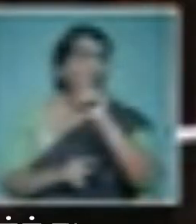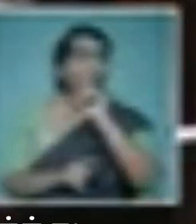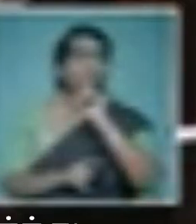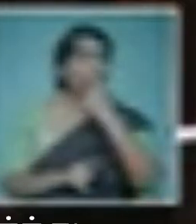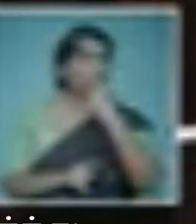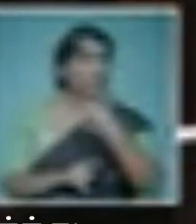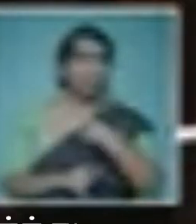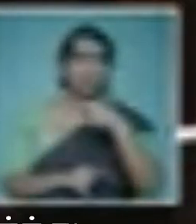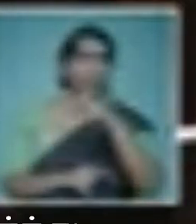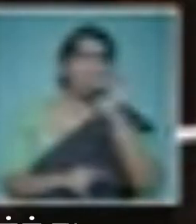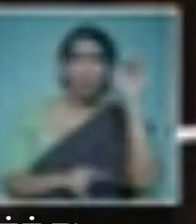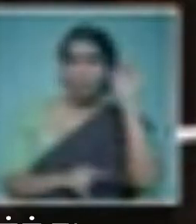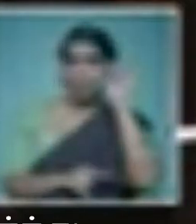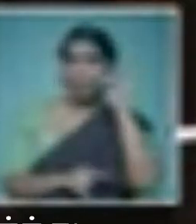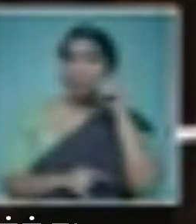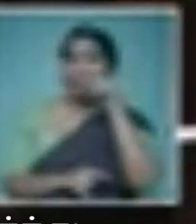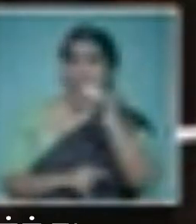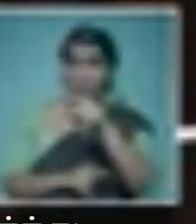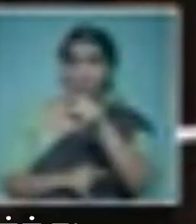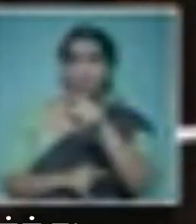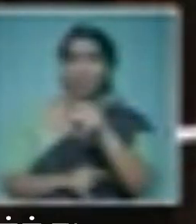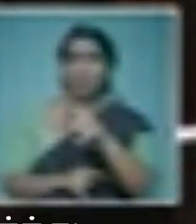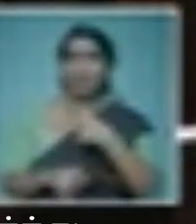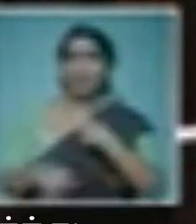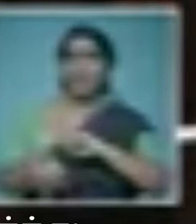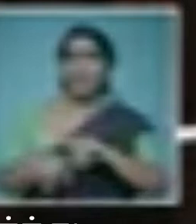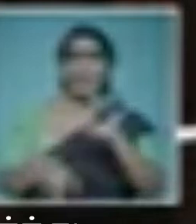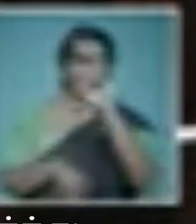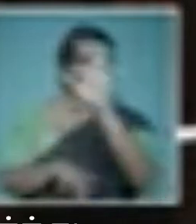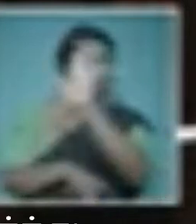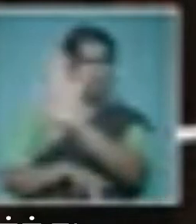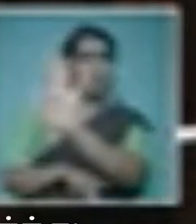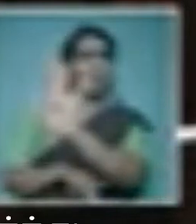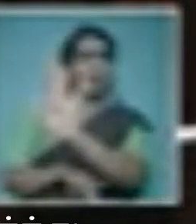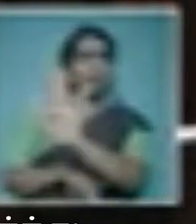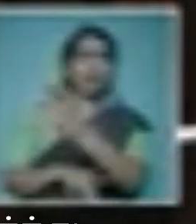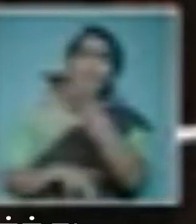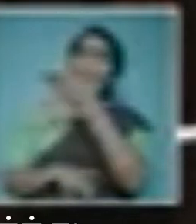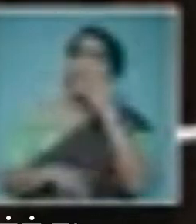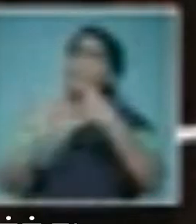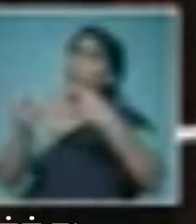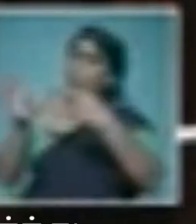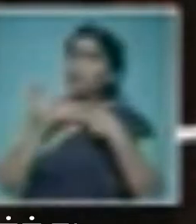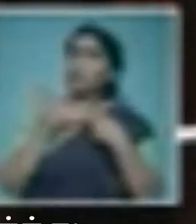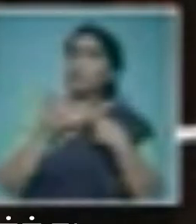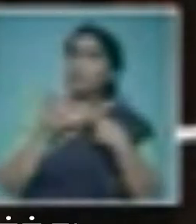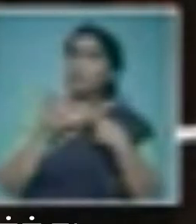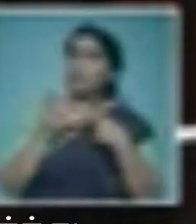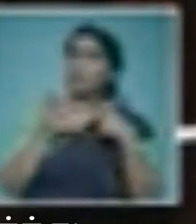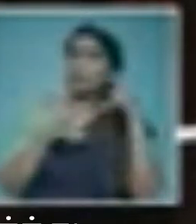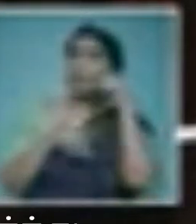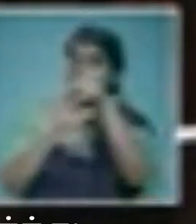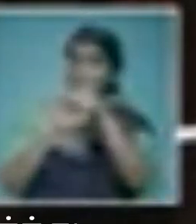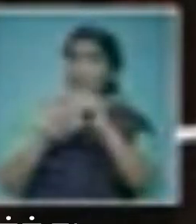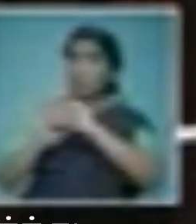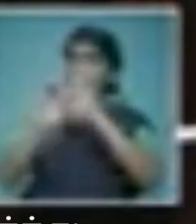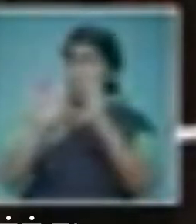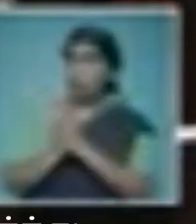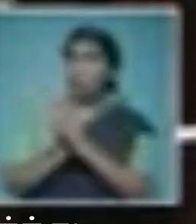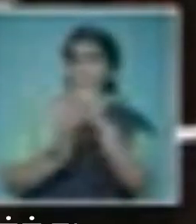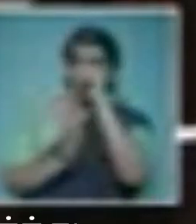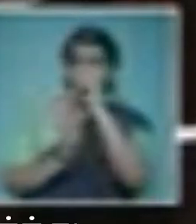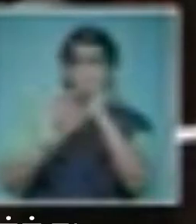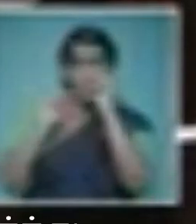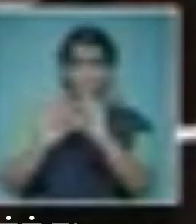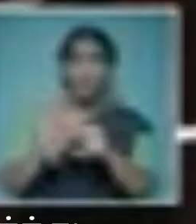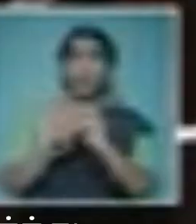முடிந்தால் உங்களுக்கு 15 நிமிடம் பின்னேரம் இருக்கு உங்களுக்கான நேரம் நானும் இருக்கிறேன் முடிந்தால் நீங்கள் அதிலே பதில் சொல்லுங்கள் உங்களுடைய ஊழல் சகலதும் இந்த உரை உயரிய சபையிலே சொல்ல வேண்டும்